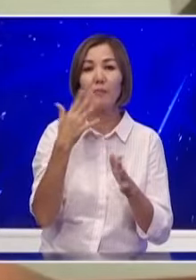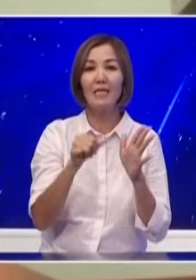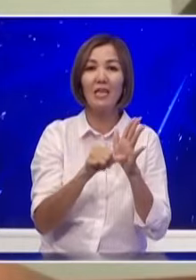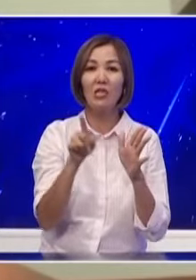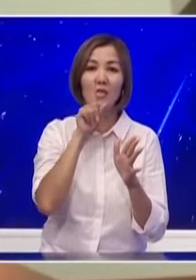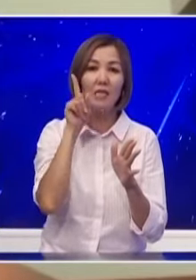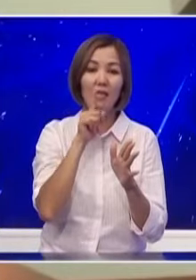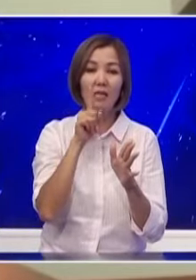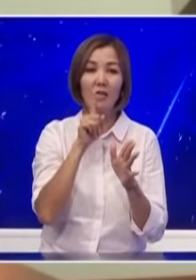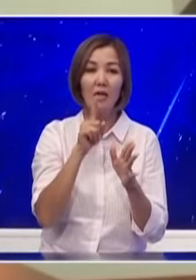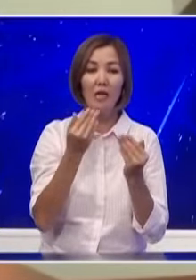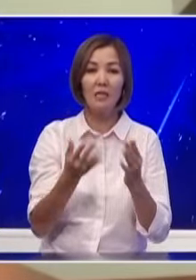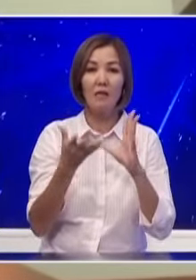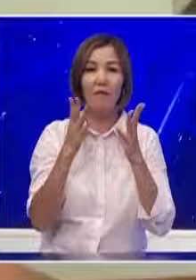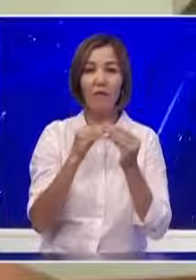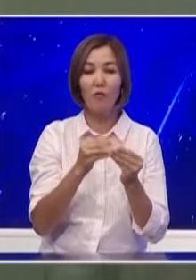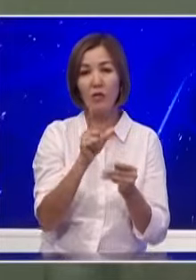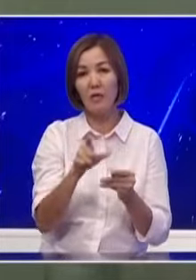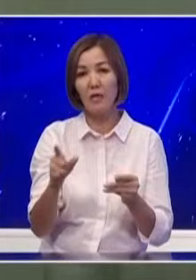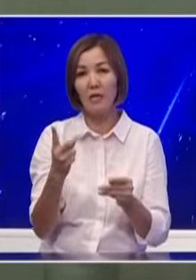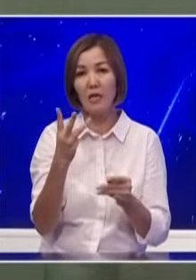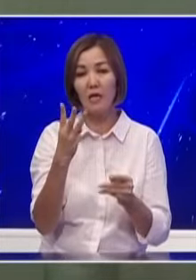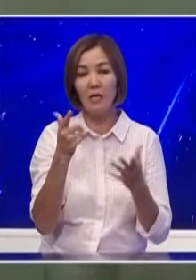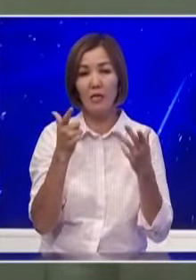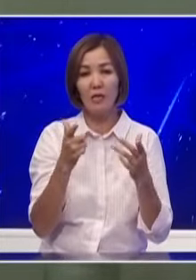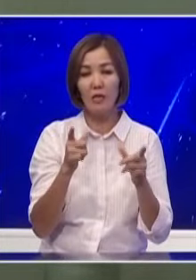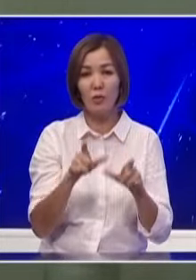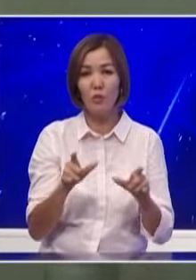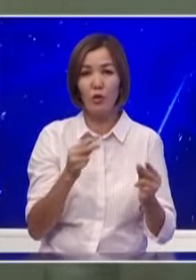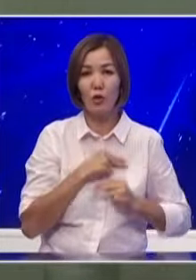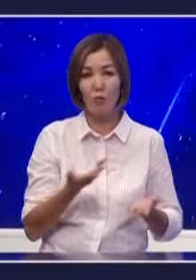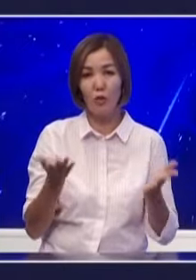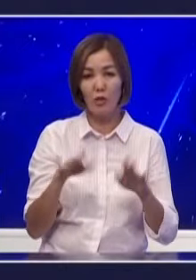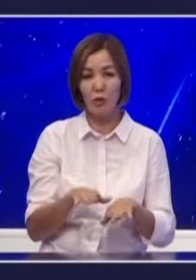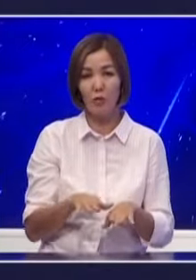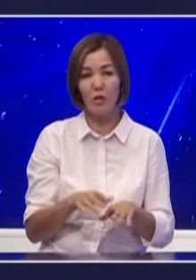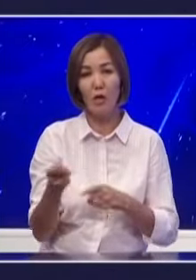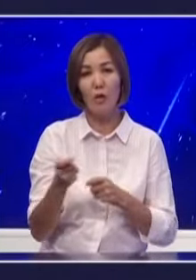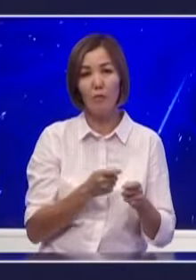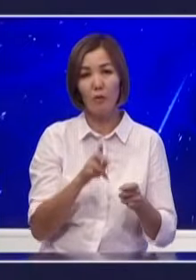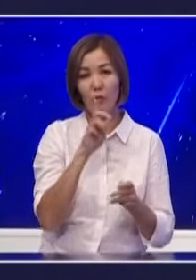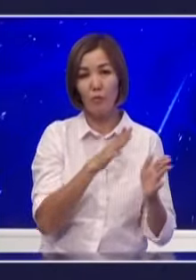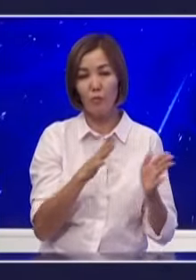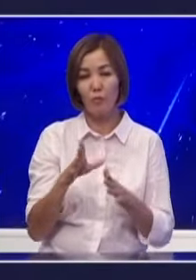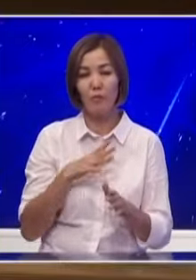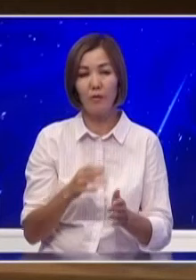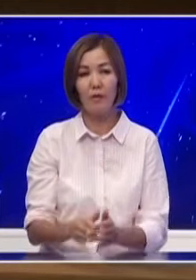56 специалистов. Сегодня некоторые из них, как и их наставница, руководят крупными библиотеками